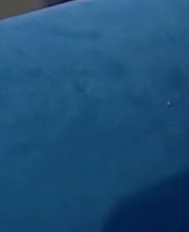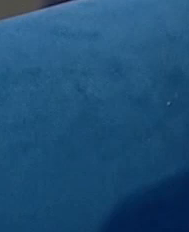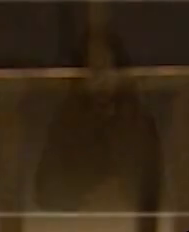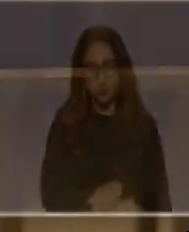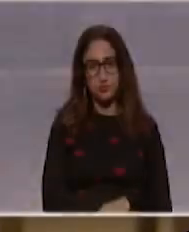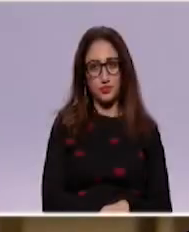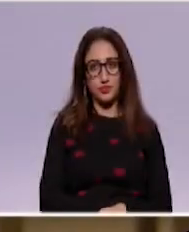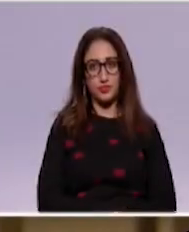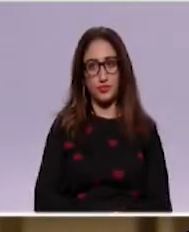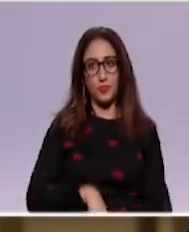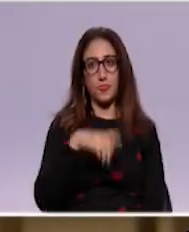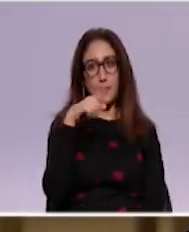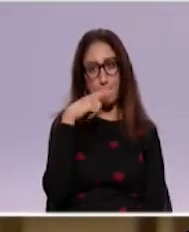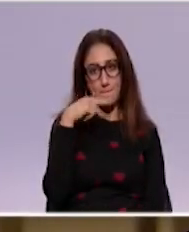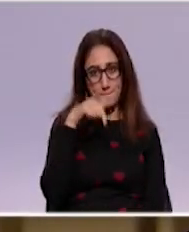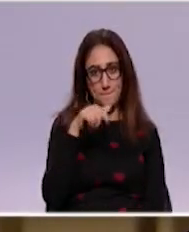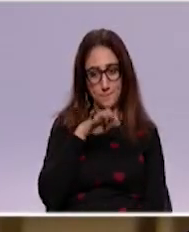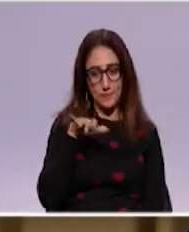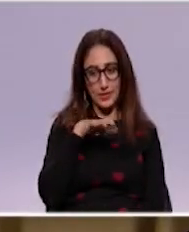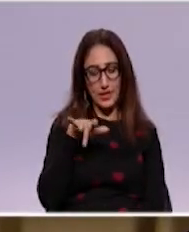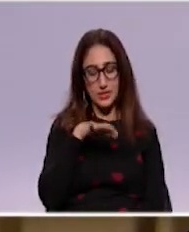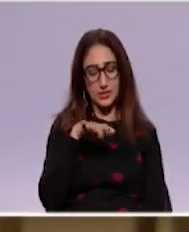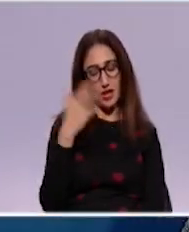مش ده نفس مزيكة اعلان برضو اتعمل